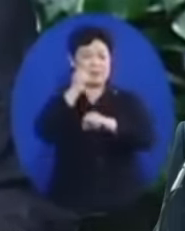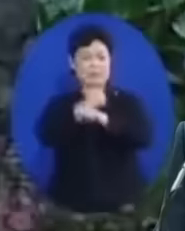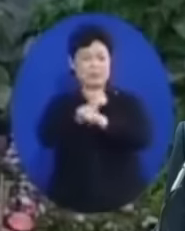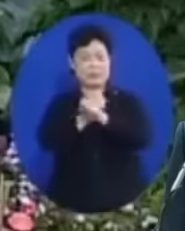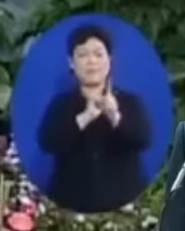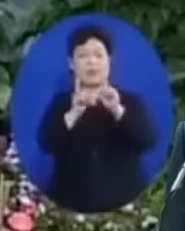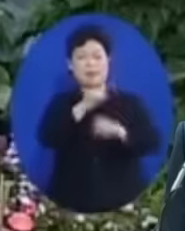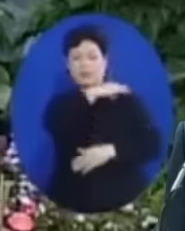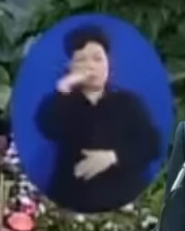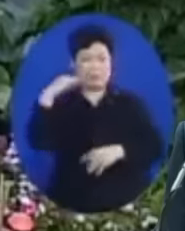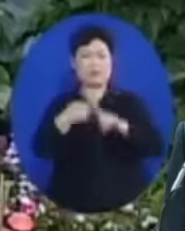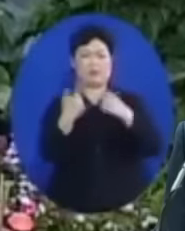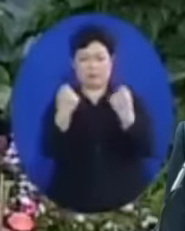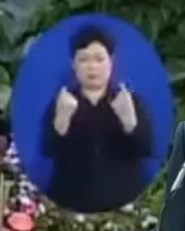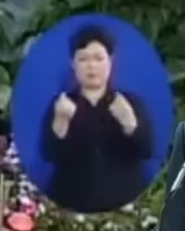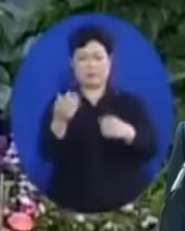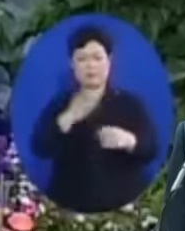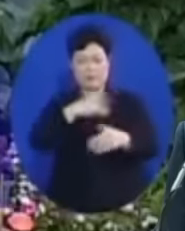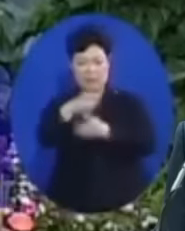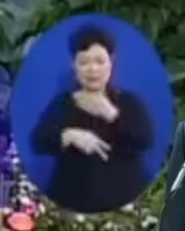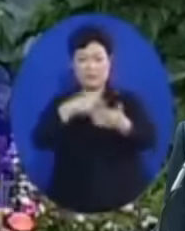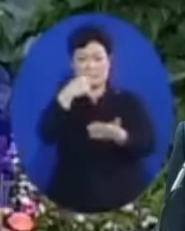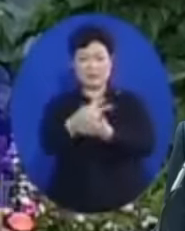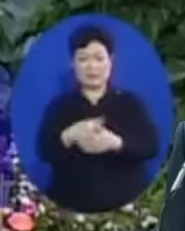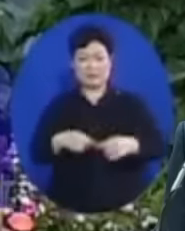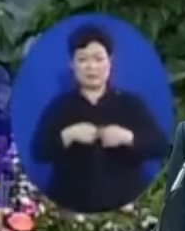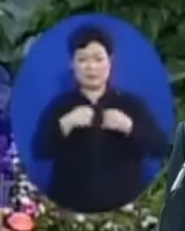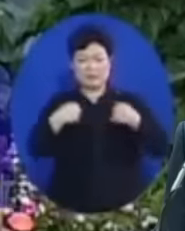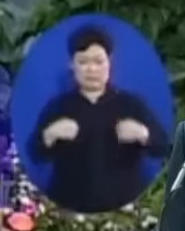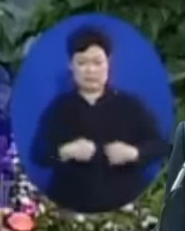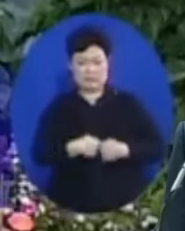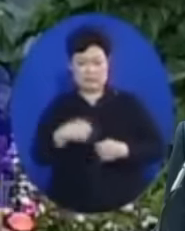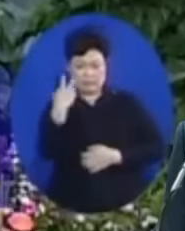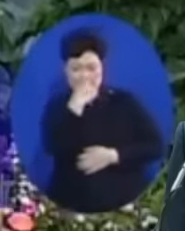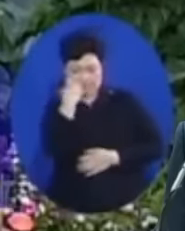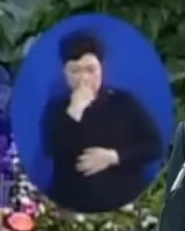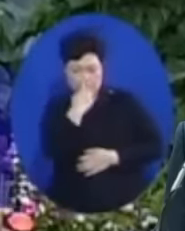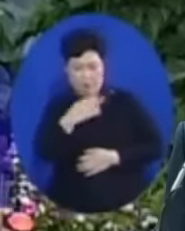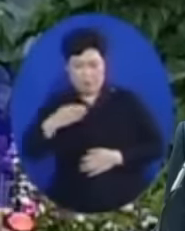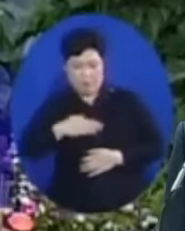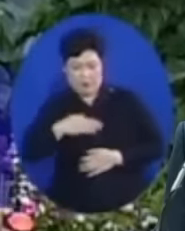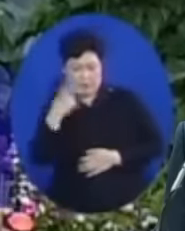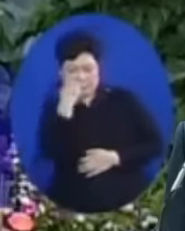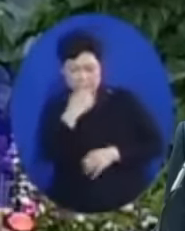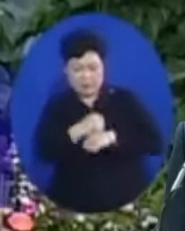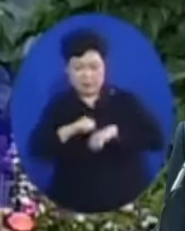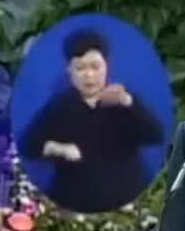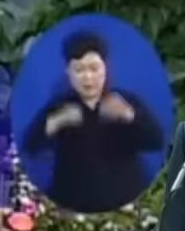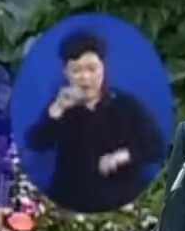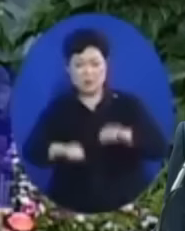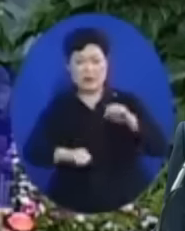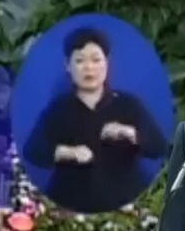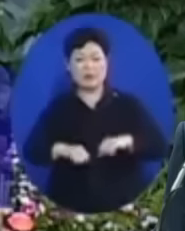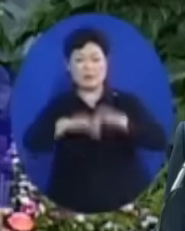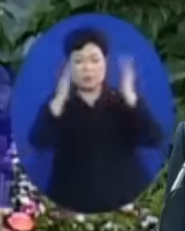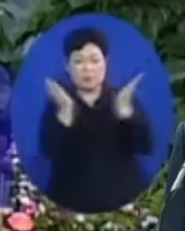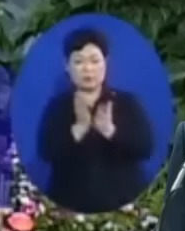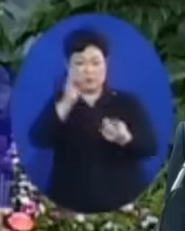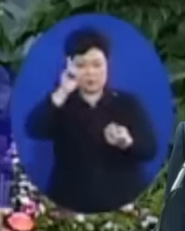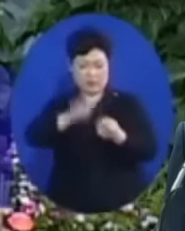말하는 것이 올바른 것입니다. 나 야훼는 심장을 살피며 폐부를 시험하고 각각 그 행위와 그의